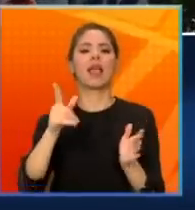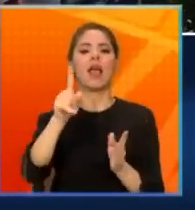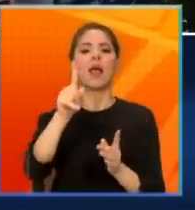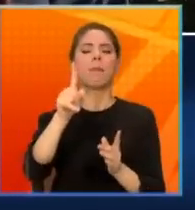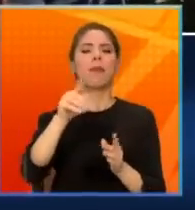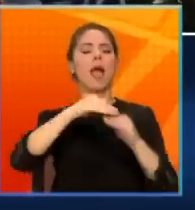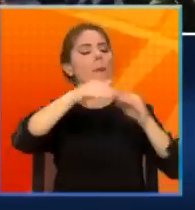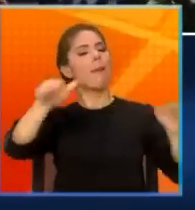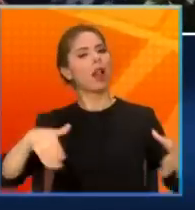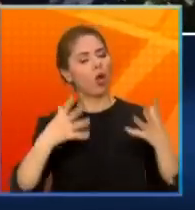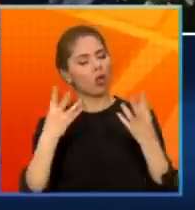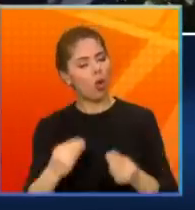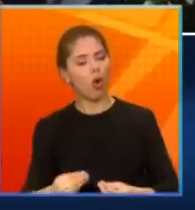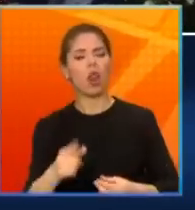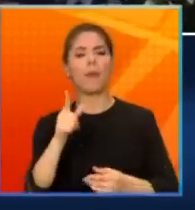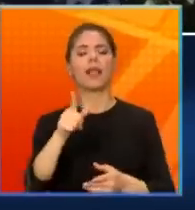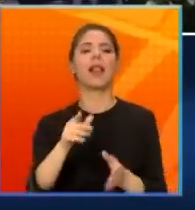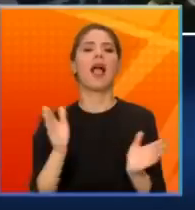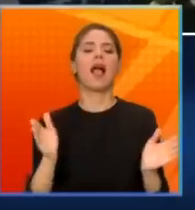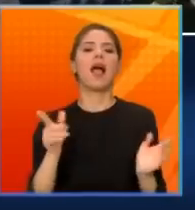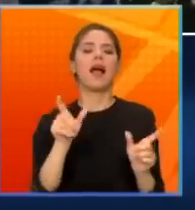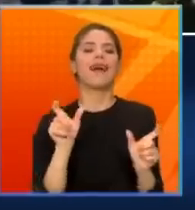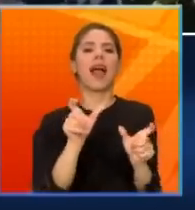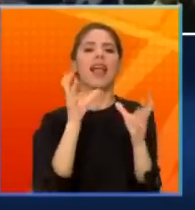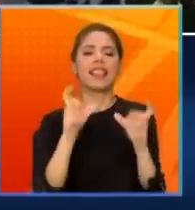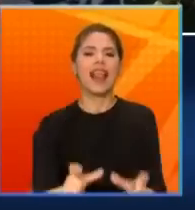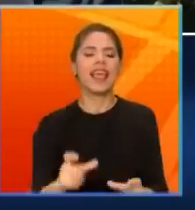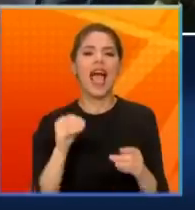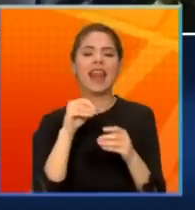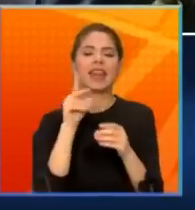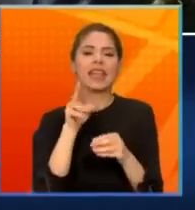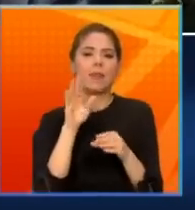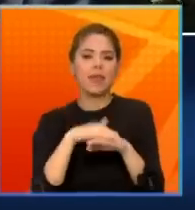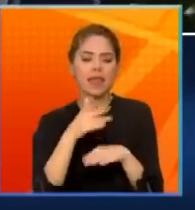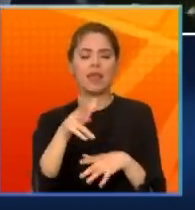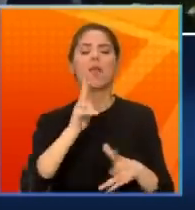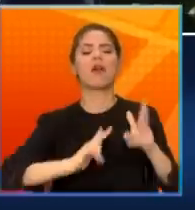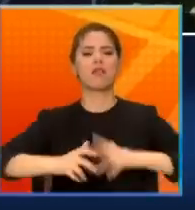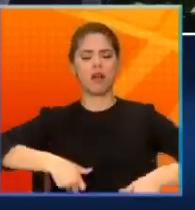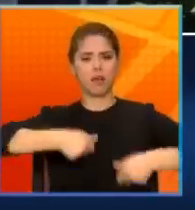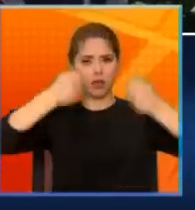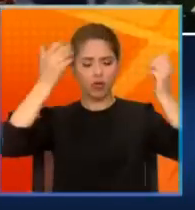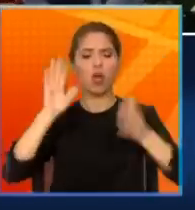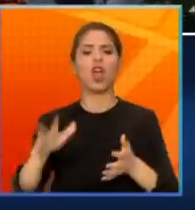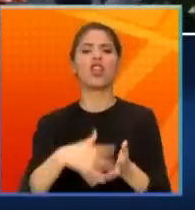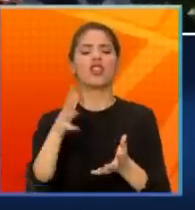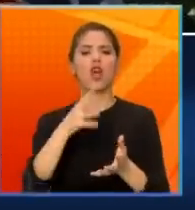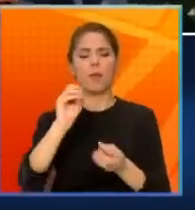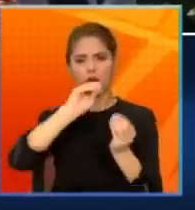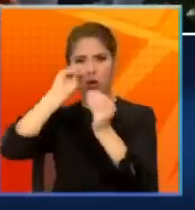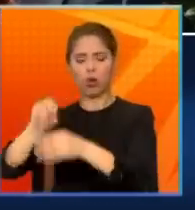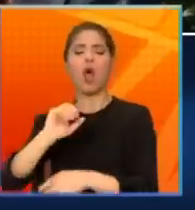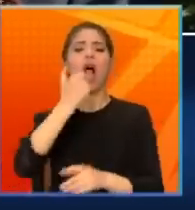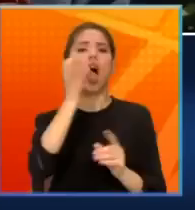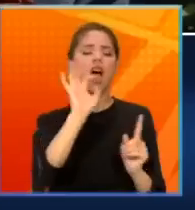bir kapalı balkon da olabilir. Orada siz montunuzu, ceketinizi, üstünüzü, başınızı çıkart. Çamaşır makinesinin içine koyun. 60